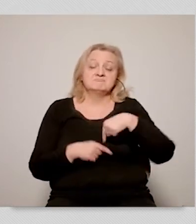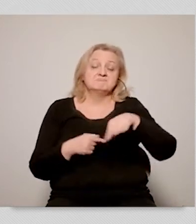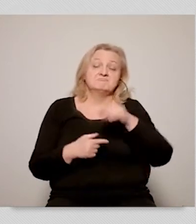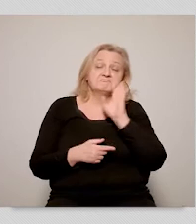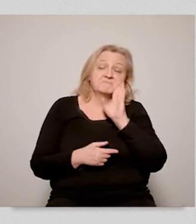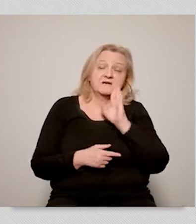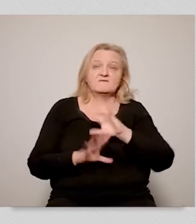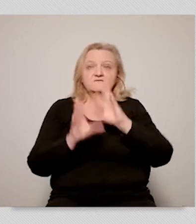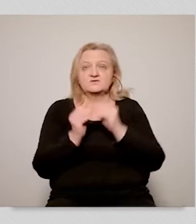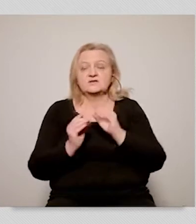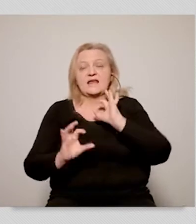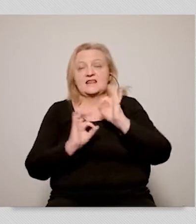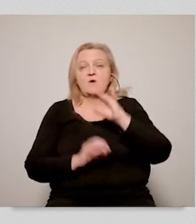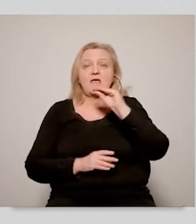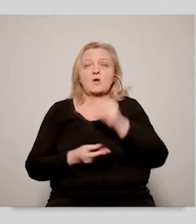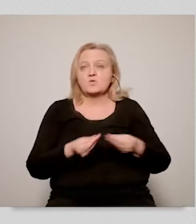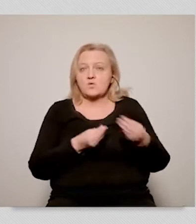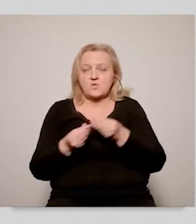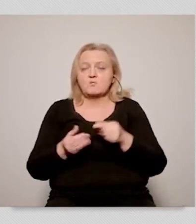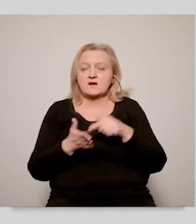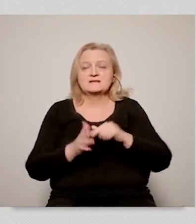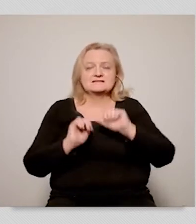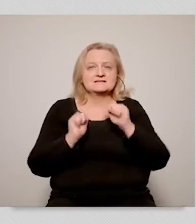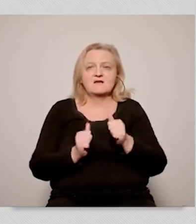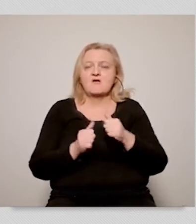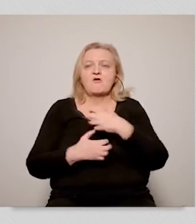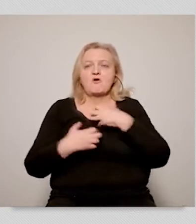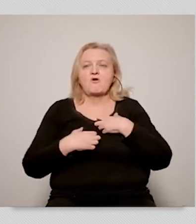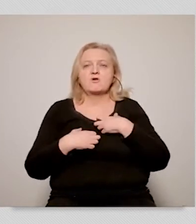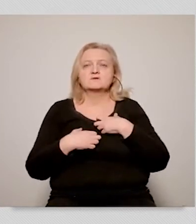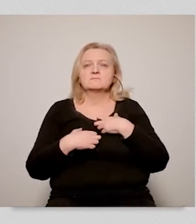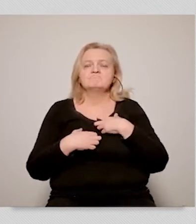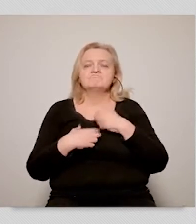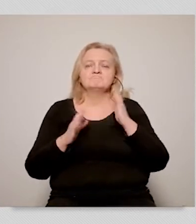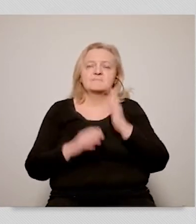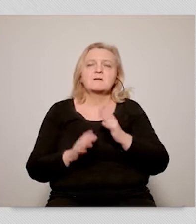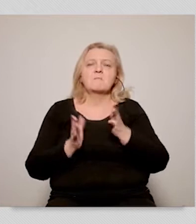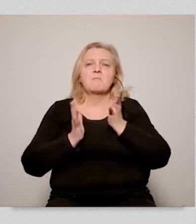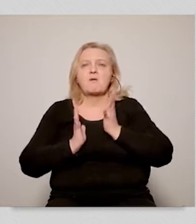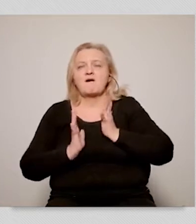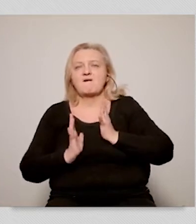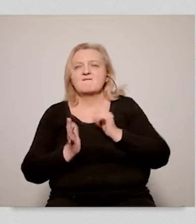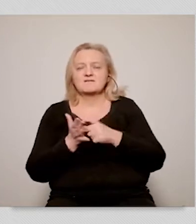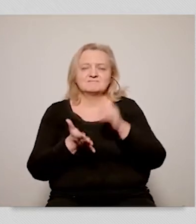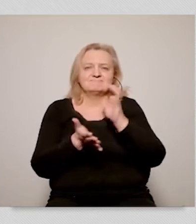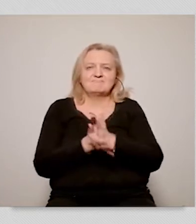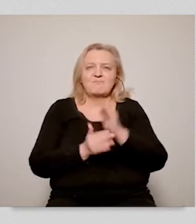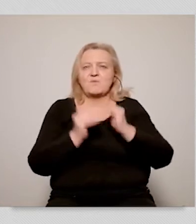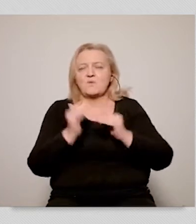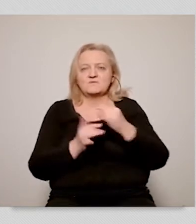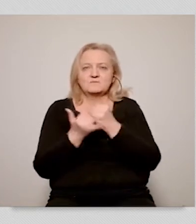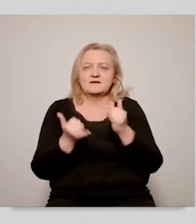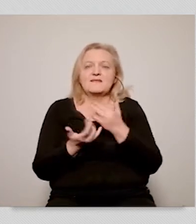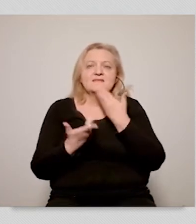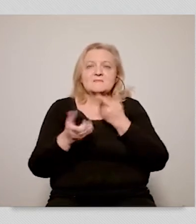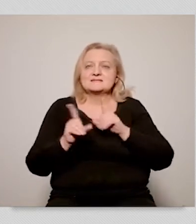czy wszystkie dane ekonomiczne pokazujące trwałe spowolnienie gospodarcze, które ma cechy strukturalne, niezależnie od tego, co